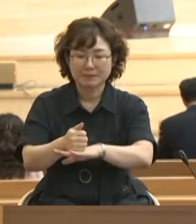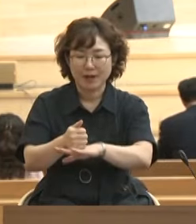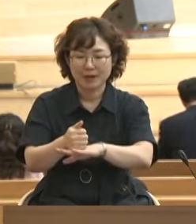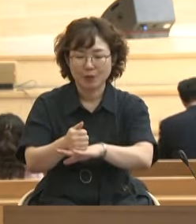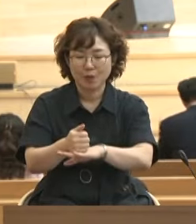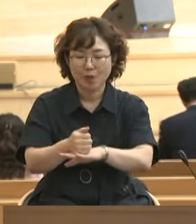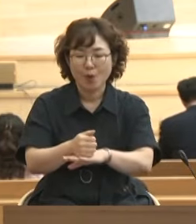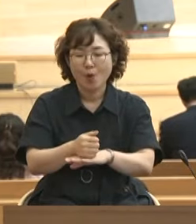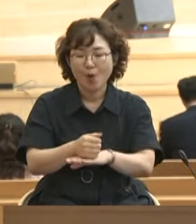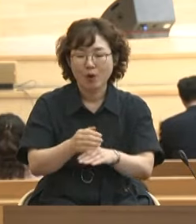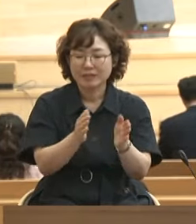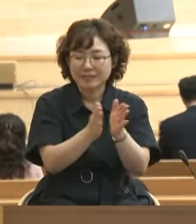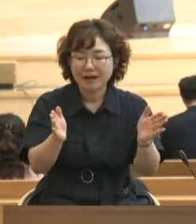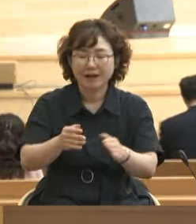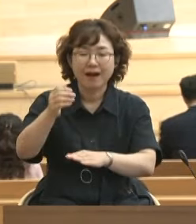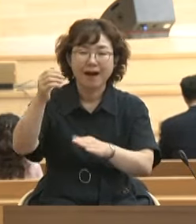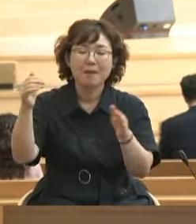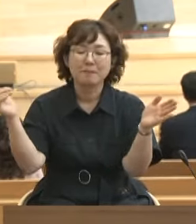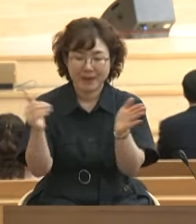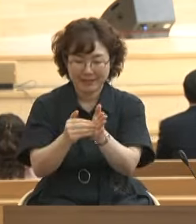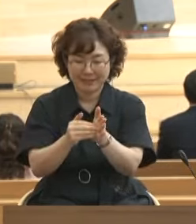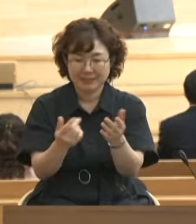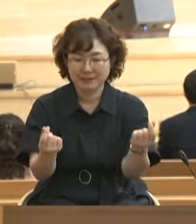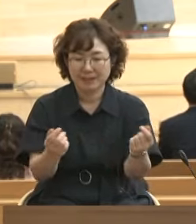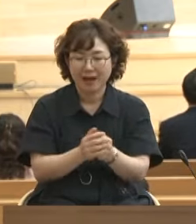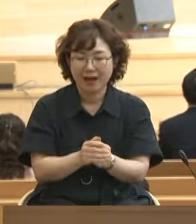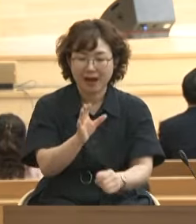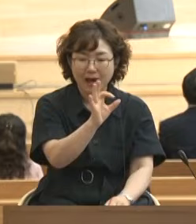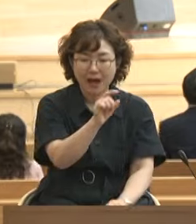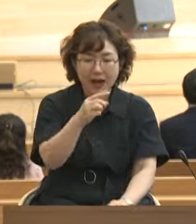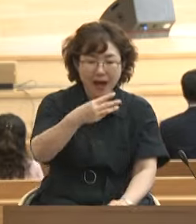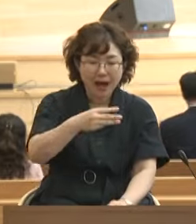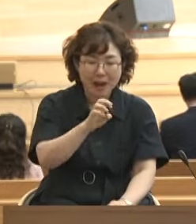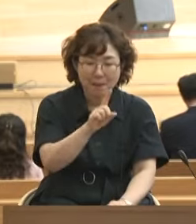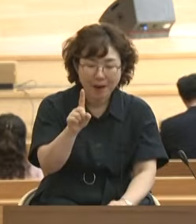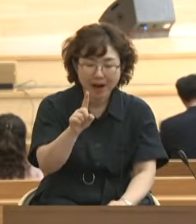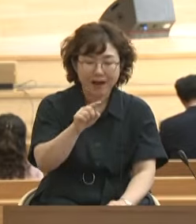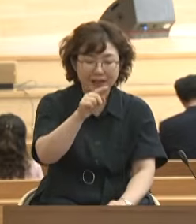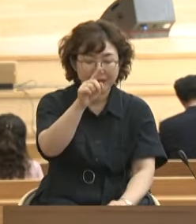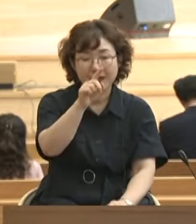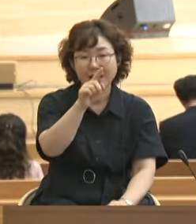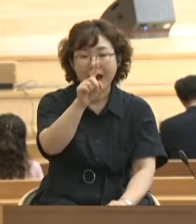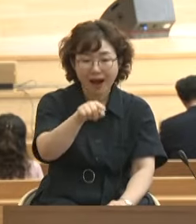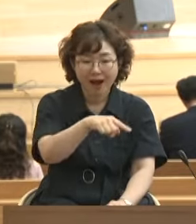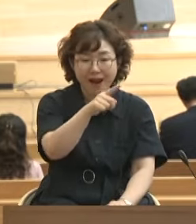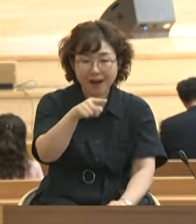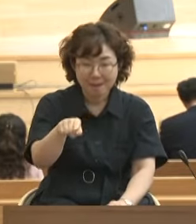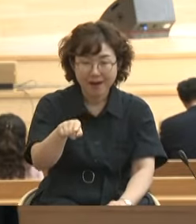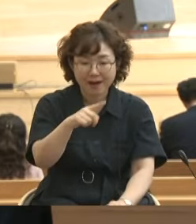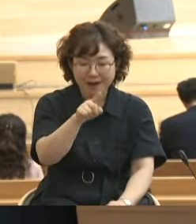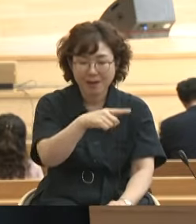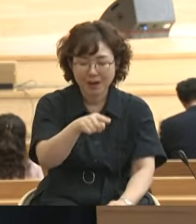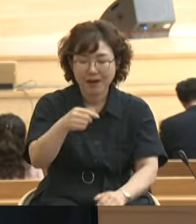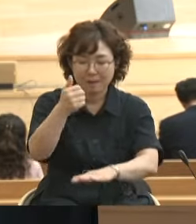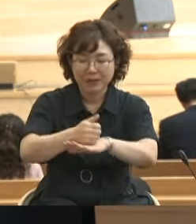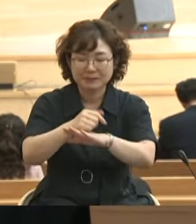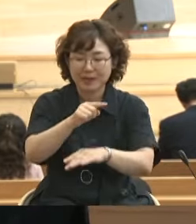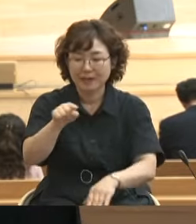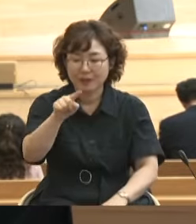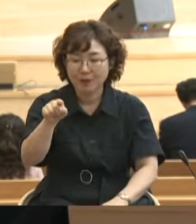마지막이요, 시작과 마침이라. 예, 알파, 그러니까 헬라어 첫 글자이죠. 마지막이 오메가입니다. 우리